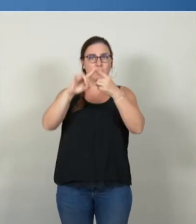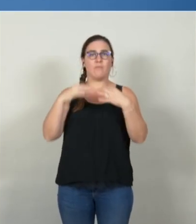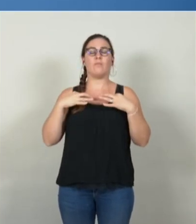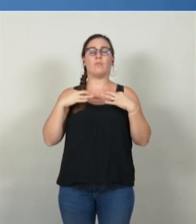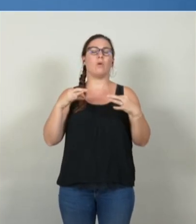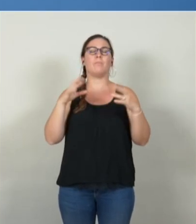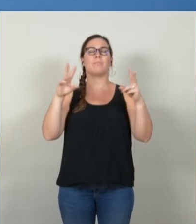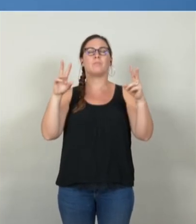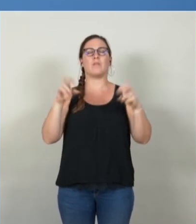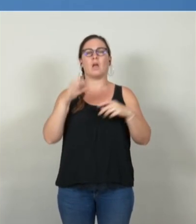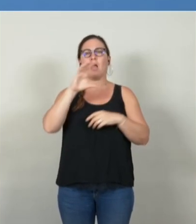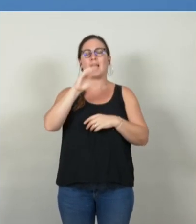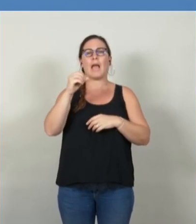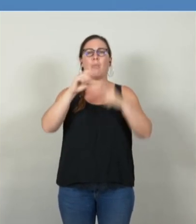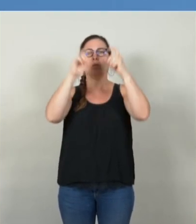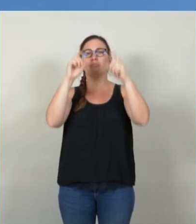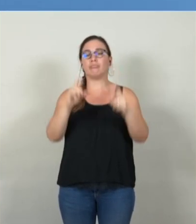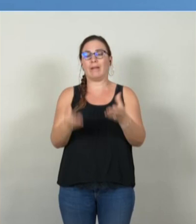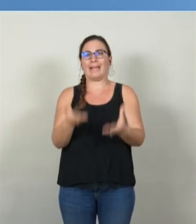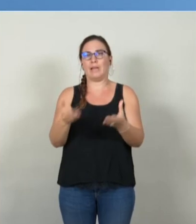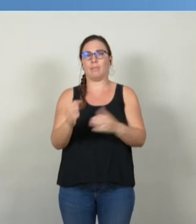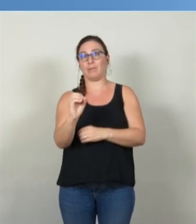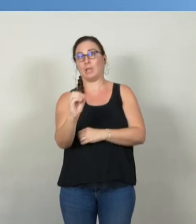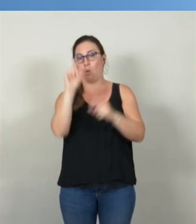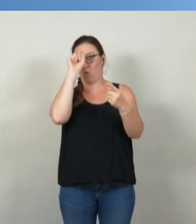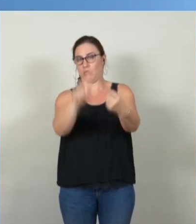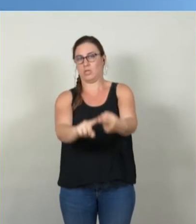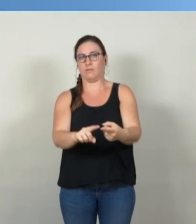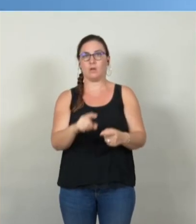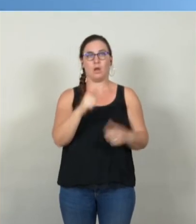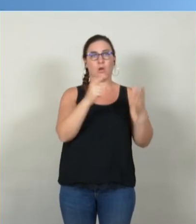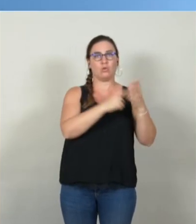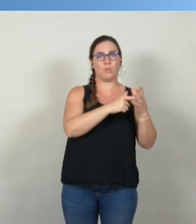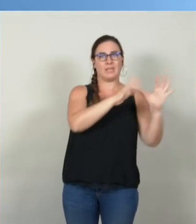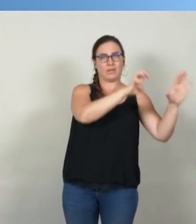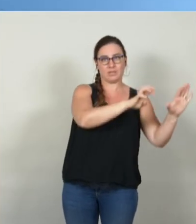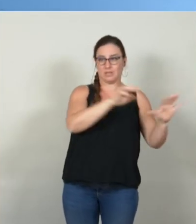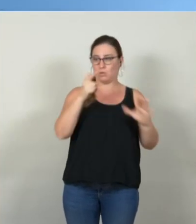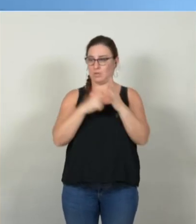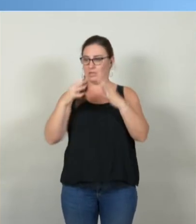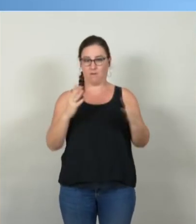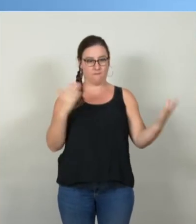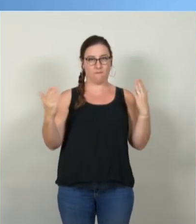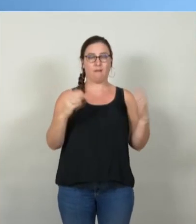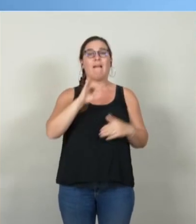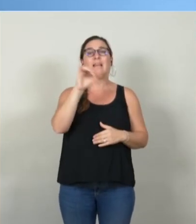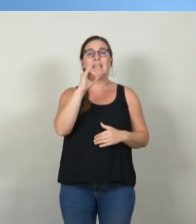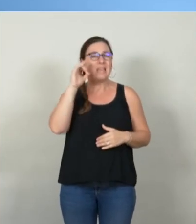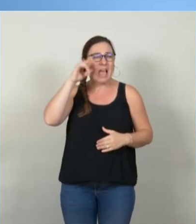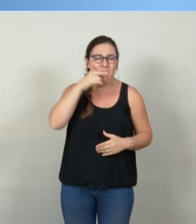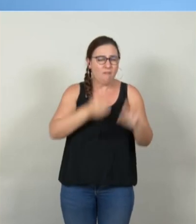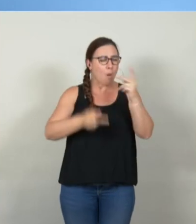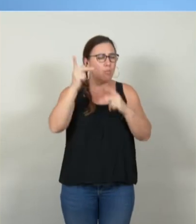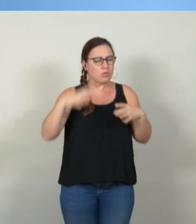carbone entre 90 et 2019 ce sont les industries qui ont fait le plus gros effort